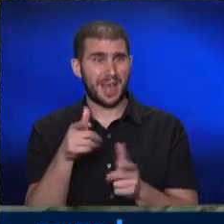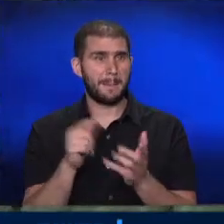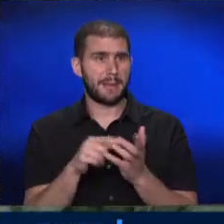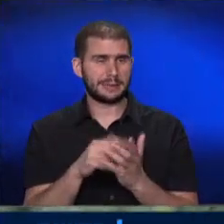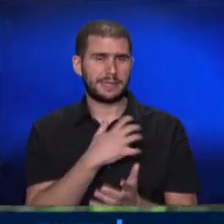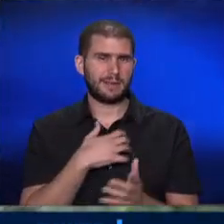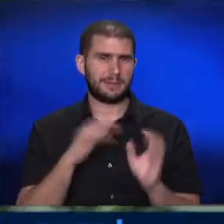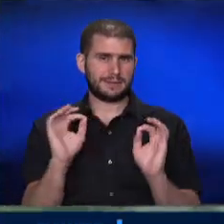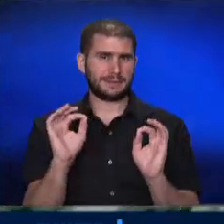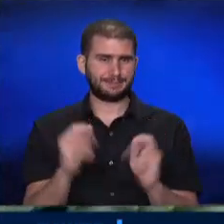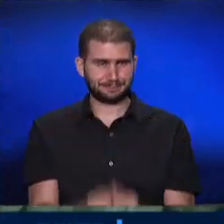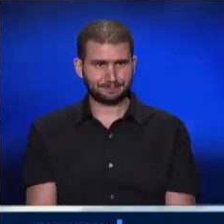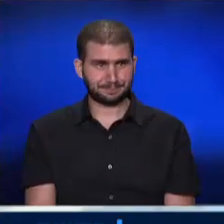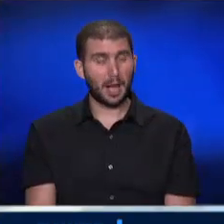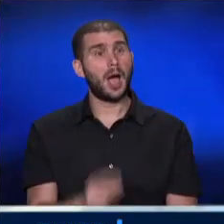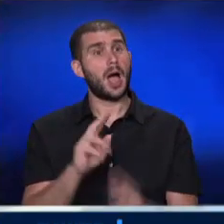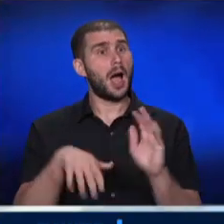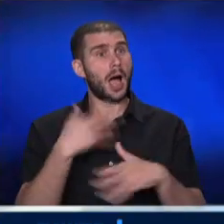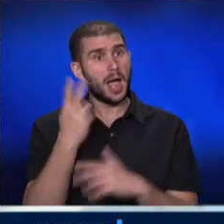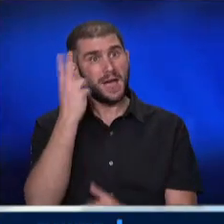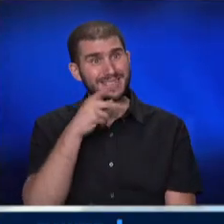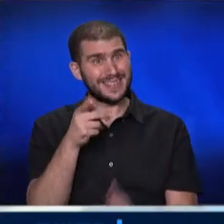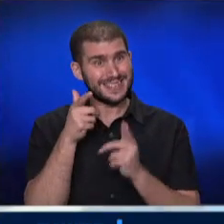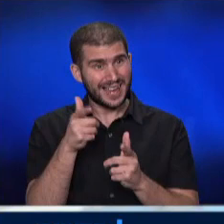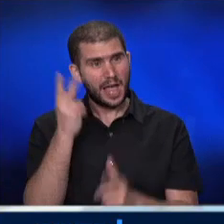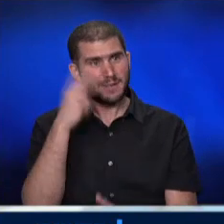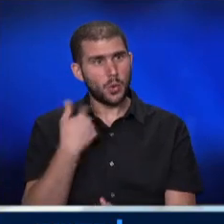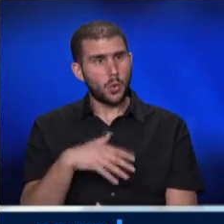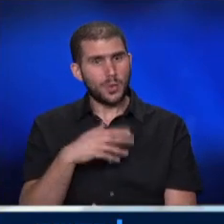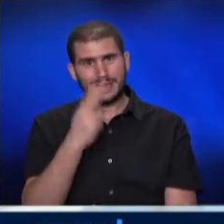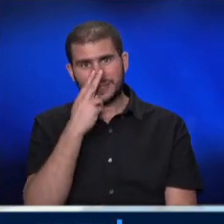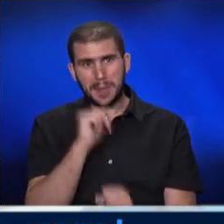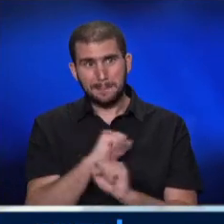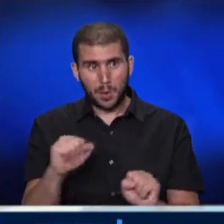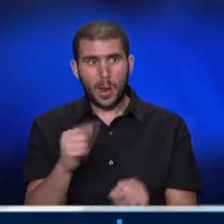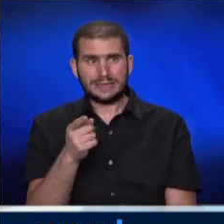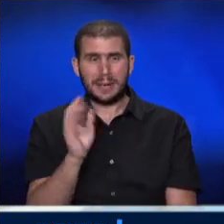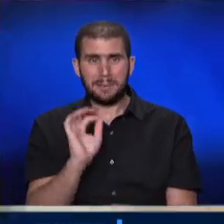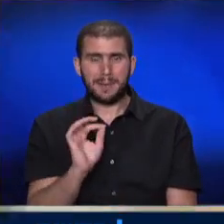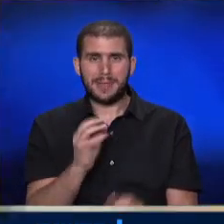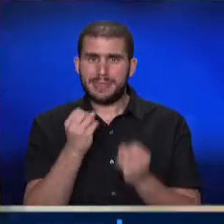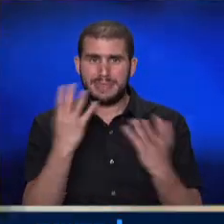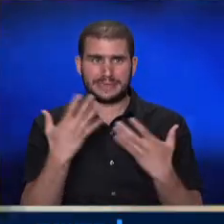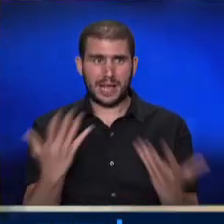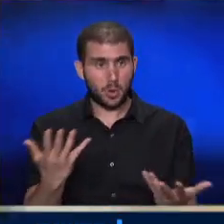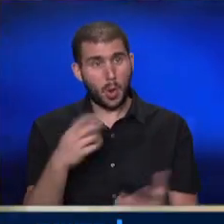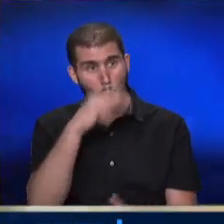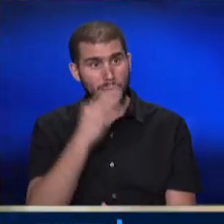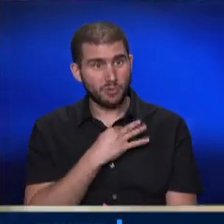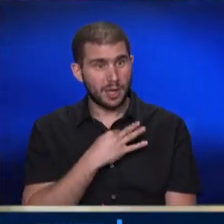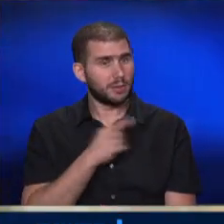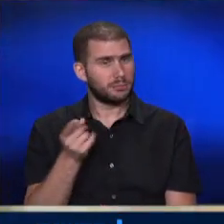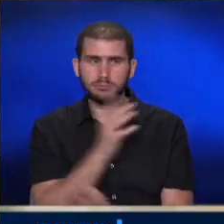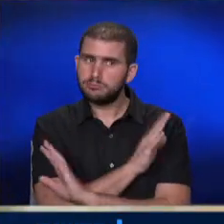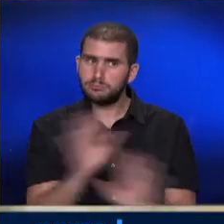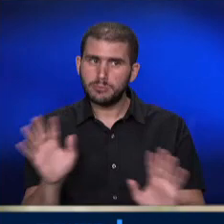היו נפגעים בגוף. רק אחרי זה שהבנתי שזה ירי, הבנתי שעברתי פה ניסיון לפיקוח וזה בעצם נגמר בנס. אז ההורים שלי כן, מבחינתם אין